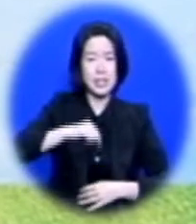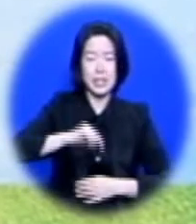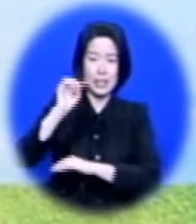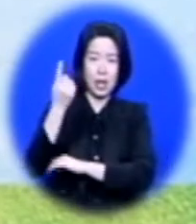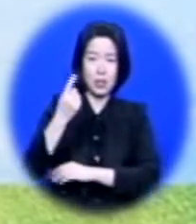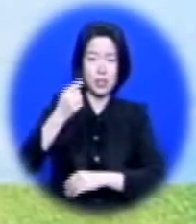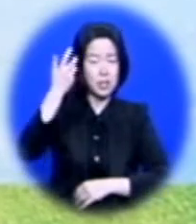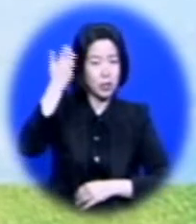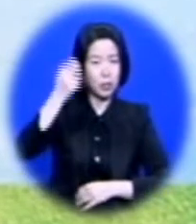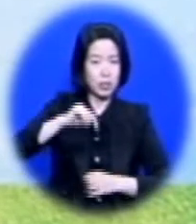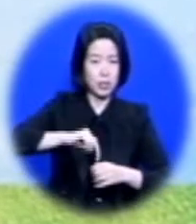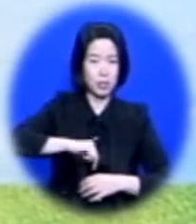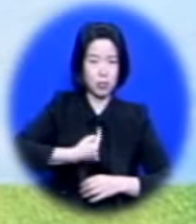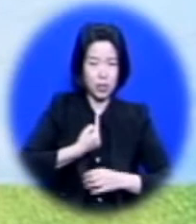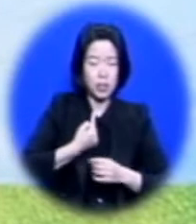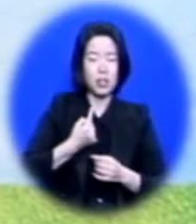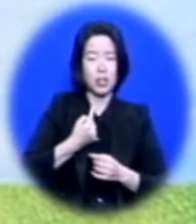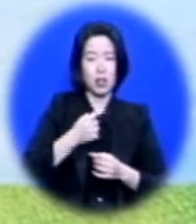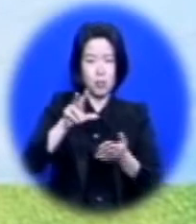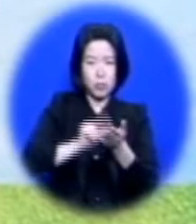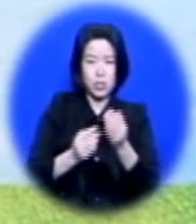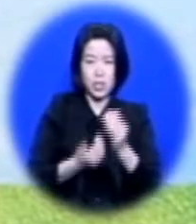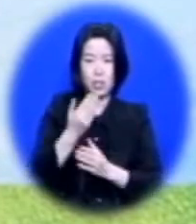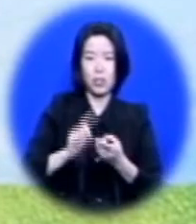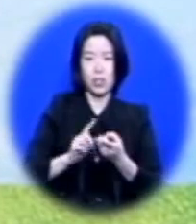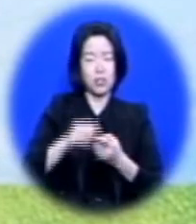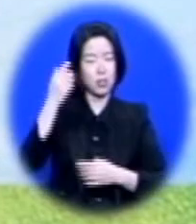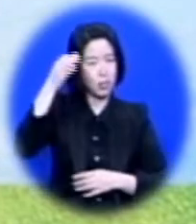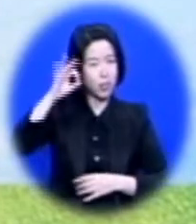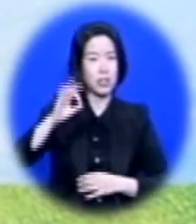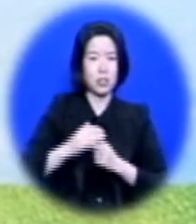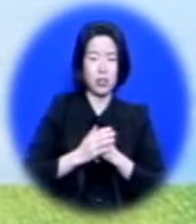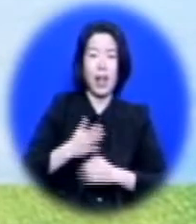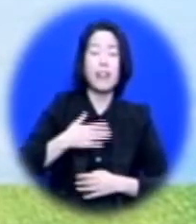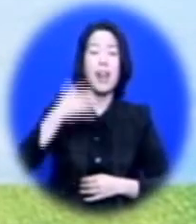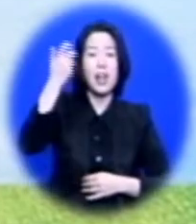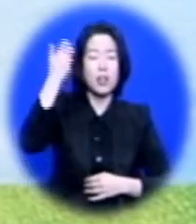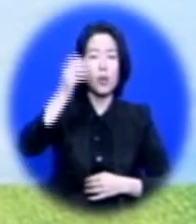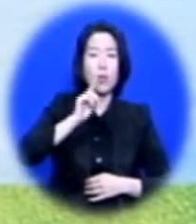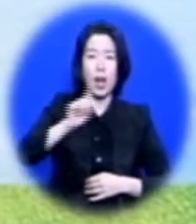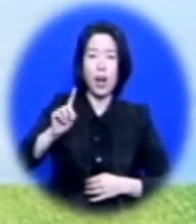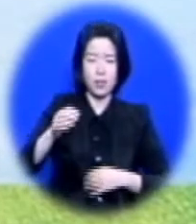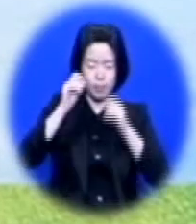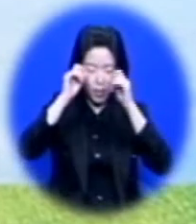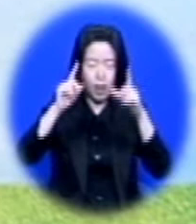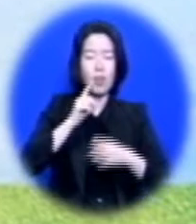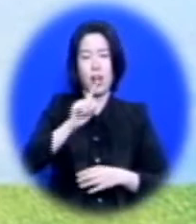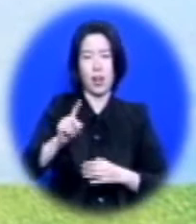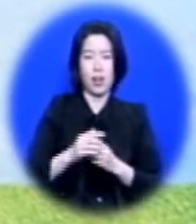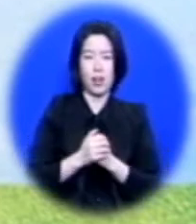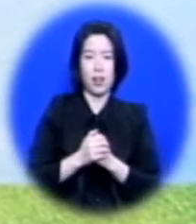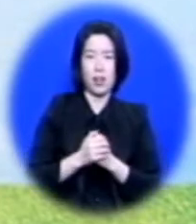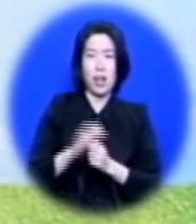영혼이 문제가 생긴 걸 깨달은 거예요 그래서 8절에 내 영어나 깨어나라 이렇게 말하고